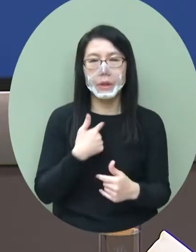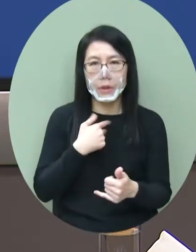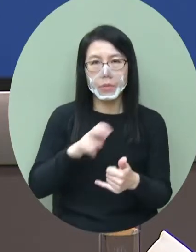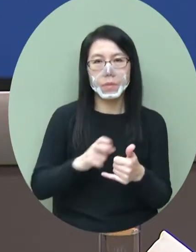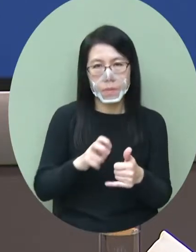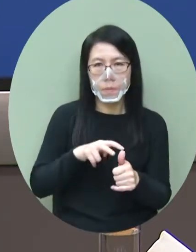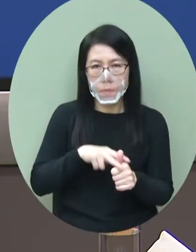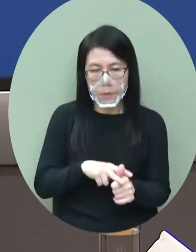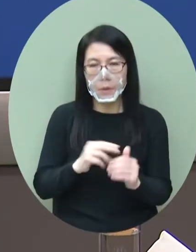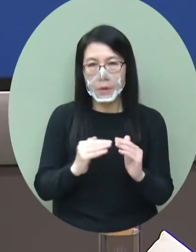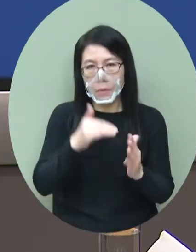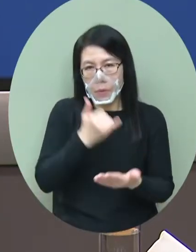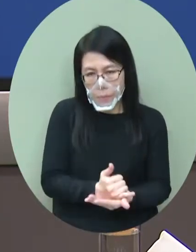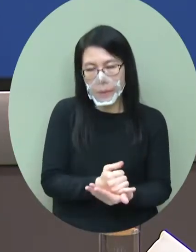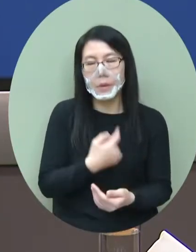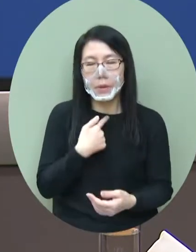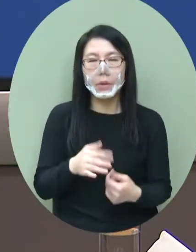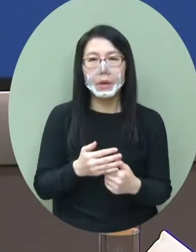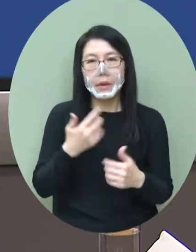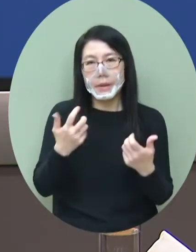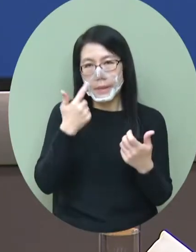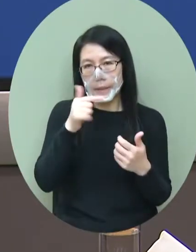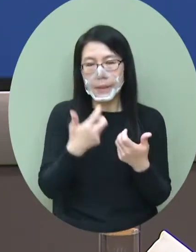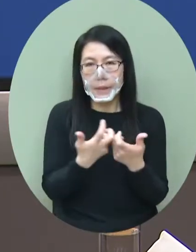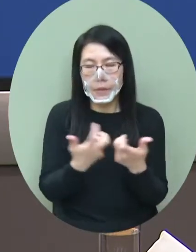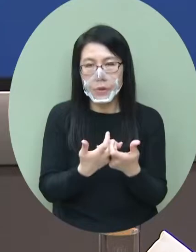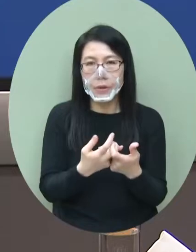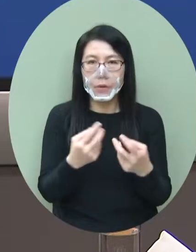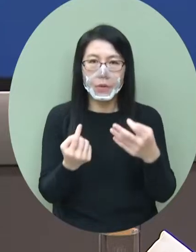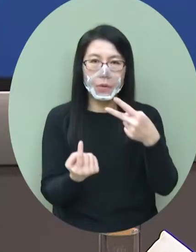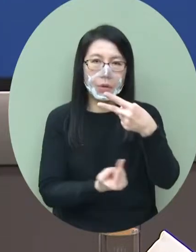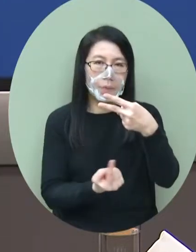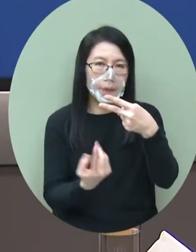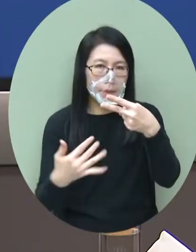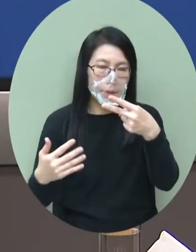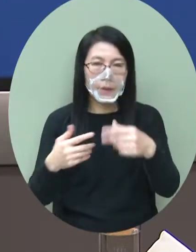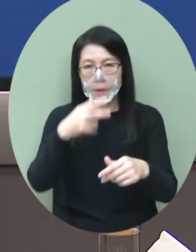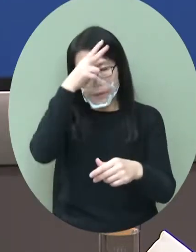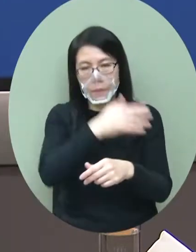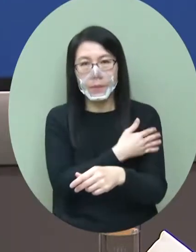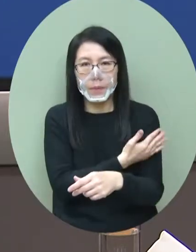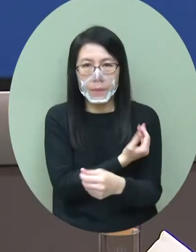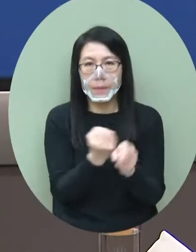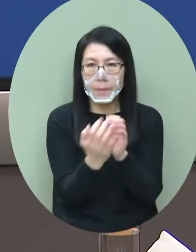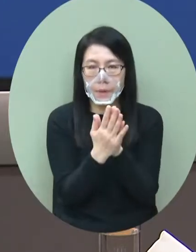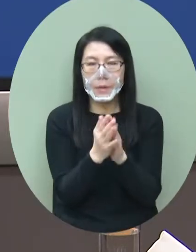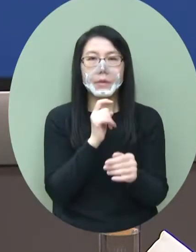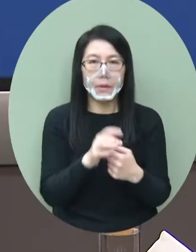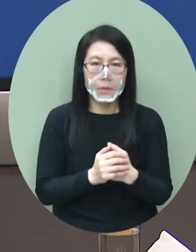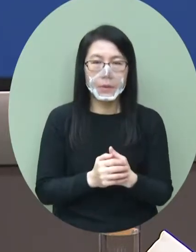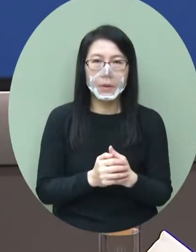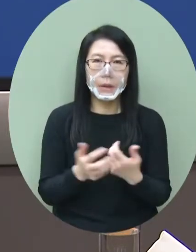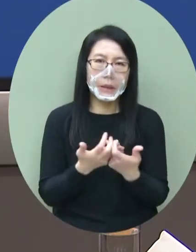是我们大概有2万多的公务员是感染的，占的比例大概是13%